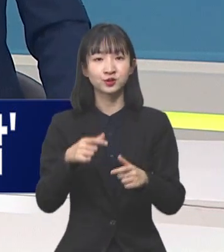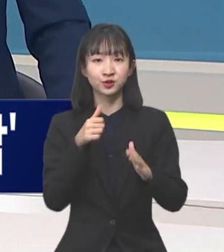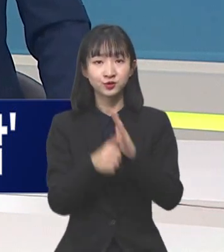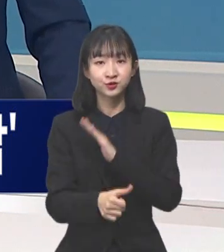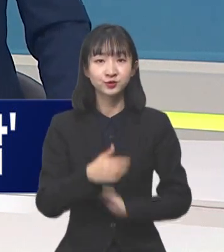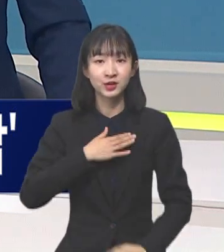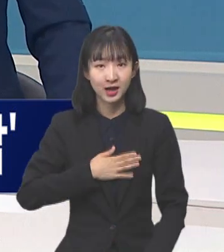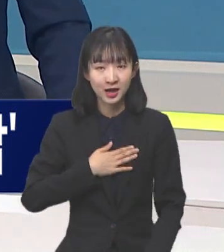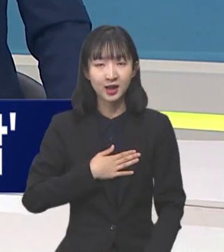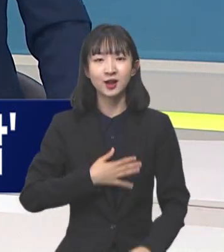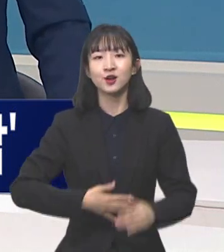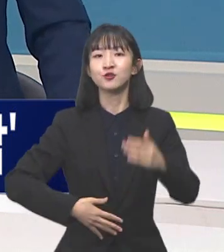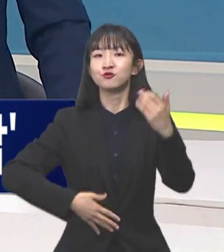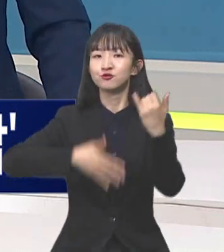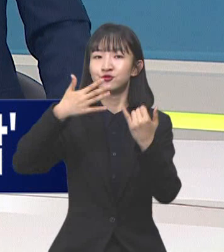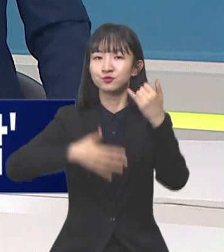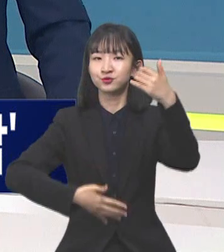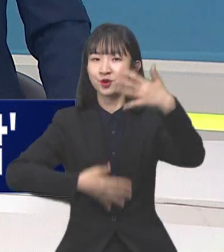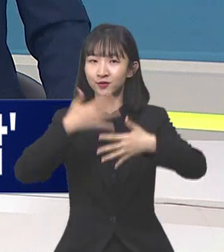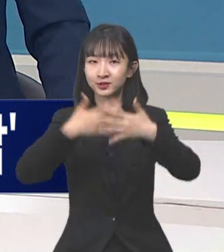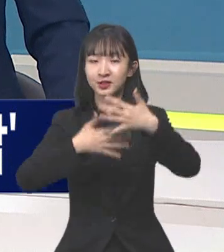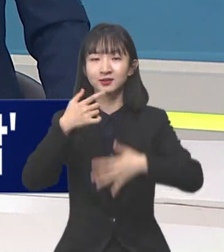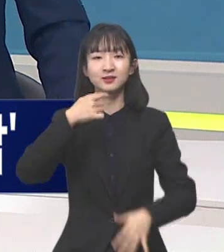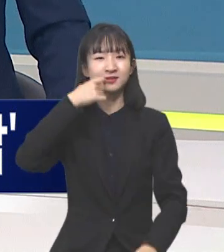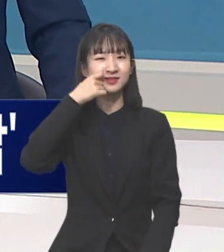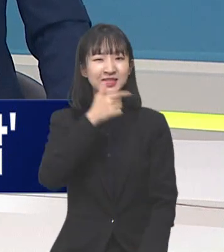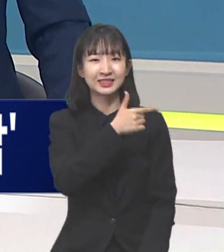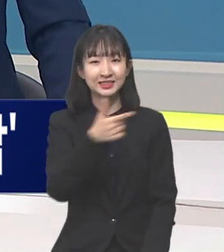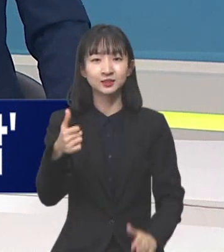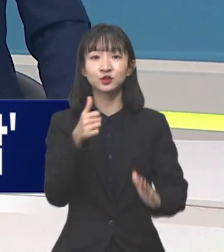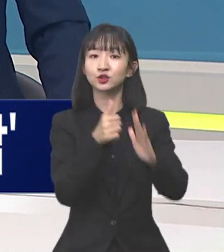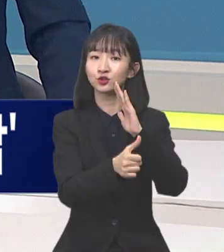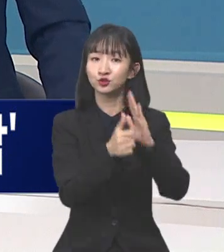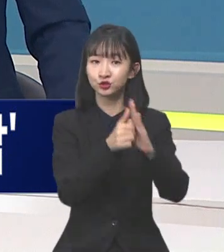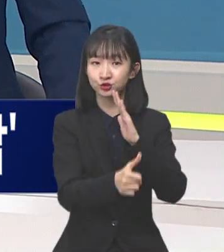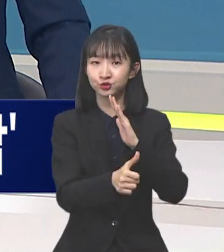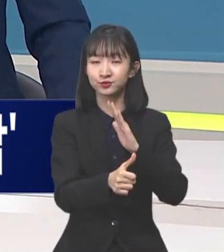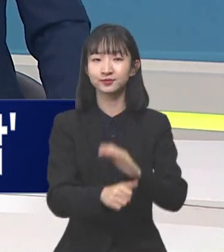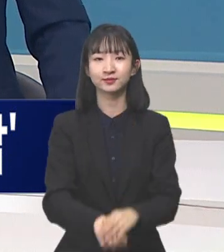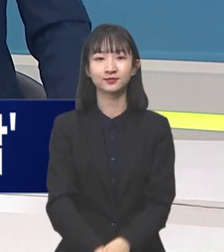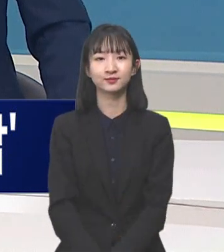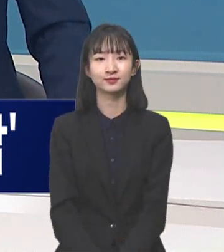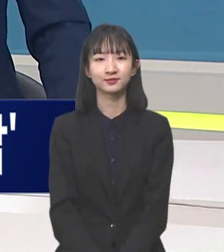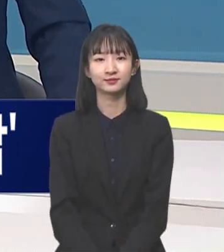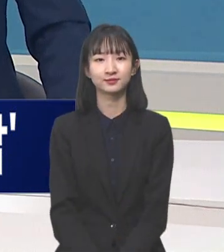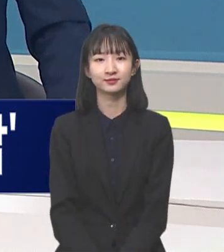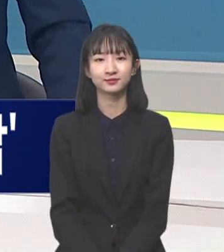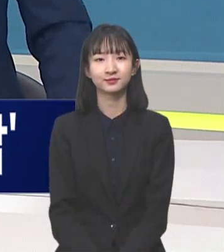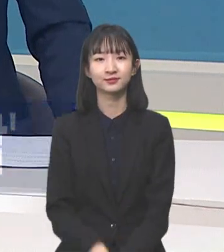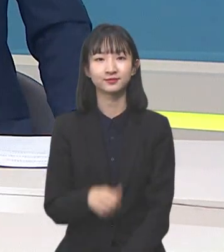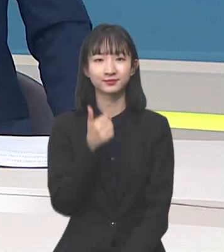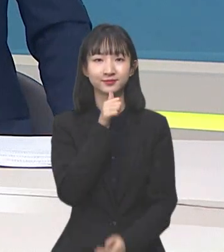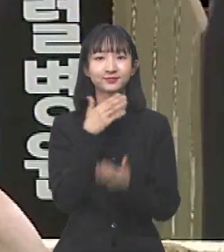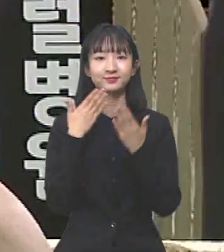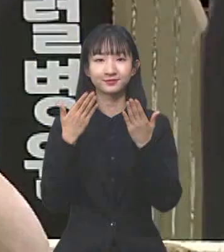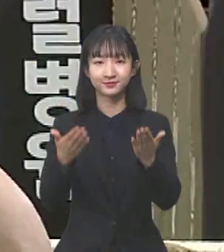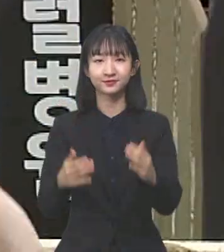기록하며 최고의 인기를 누리고 있는 실행 선수인데요 황선 수레에 넓이 원 태교 기자가 만나봤습니다